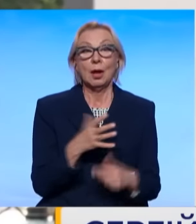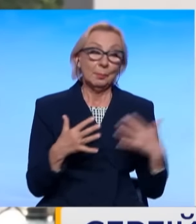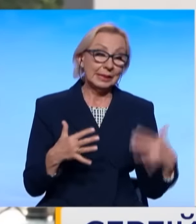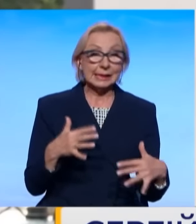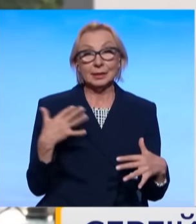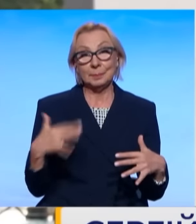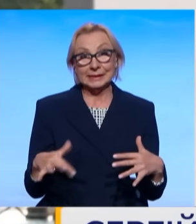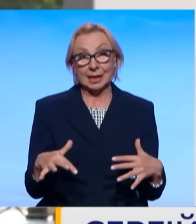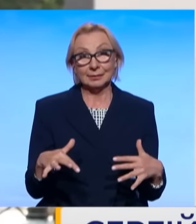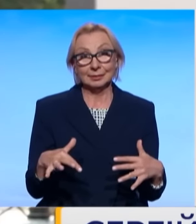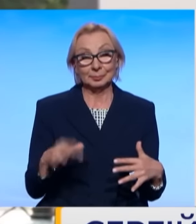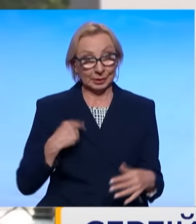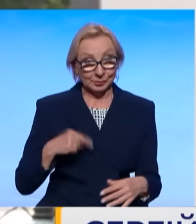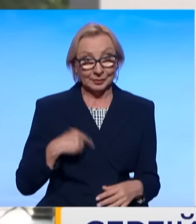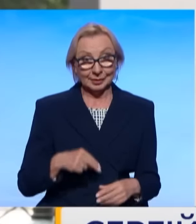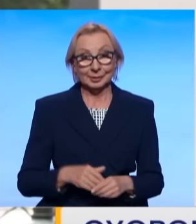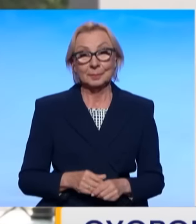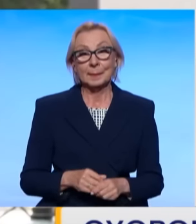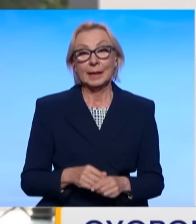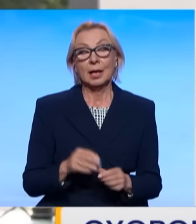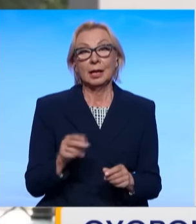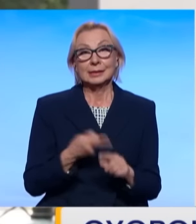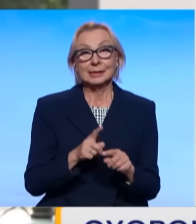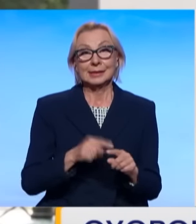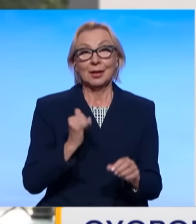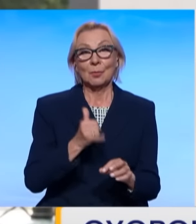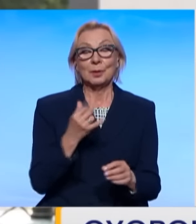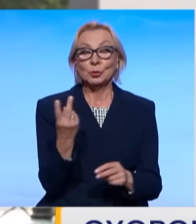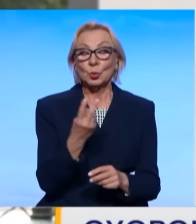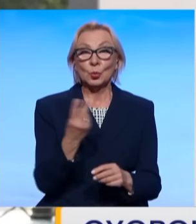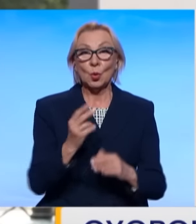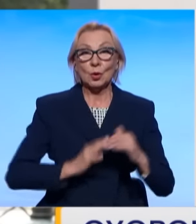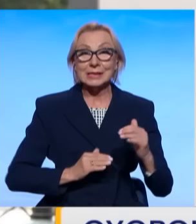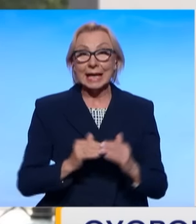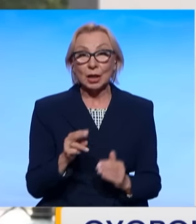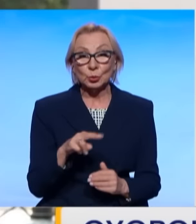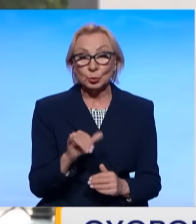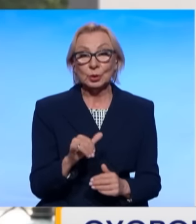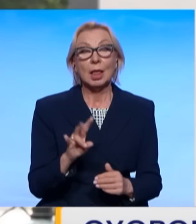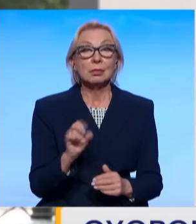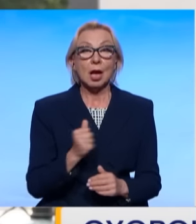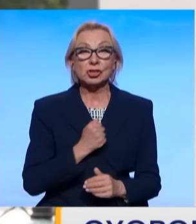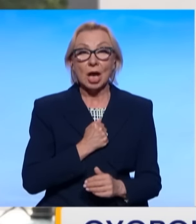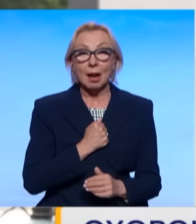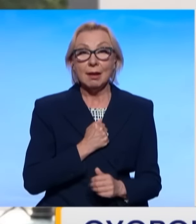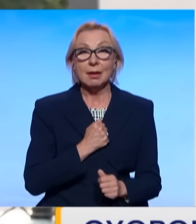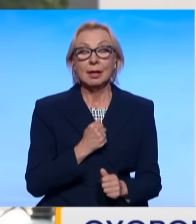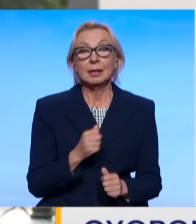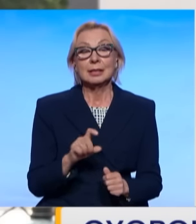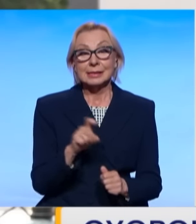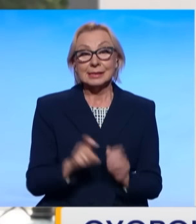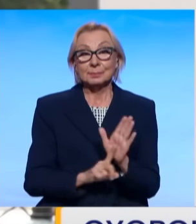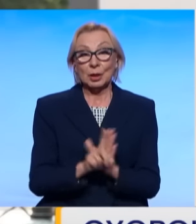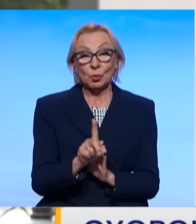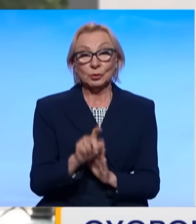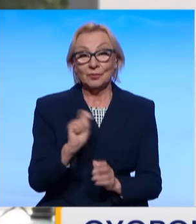ті, що я маю на увазі, робітничі професії, це оператора другого розряду. На жаль, з приходом